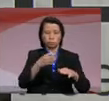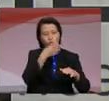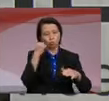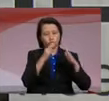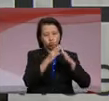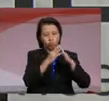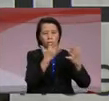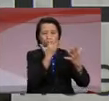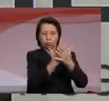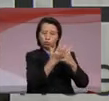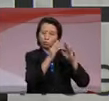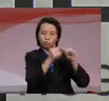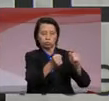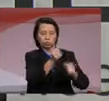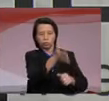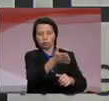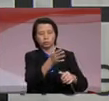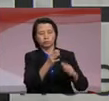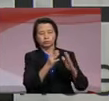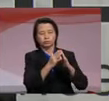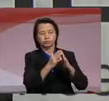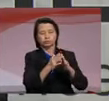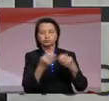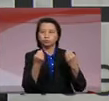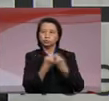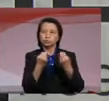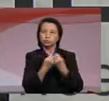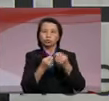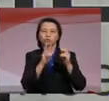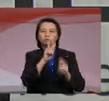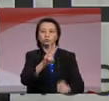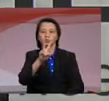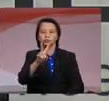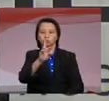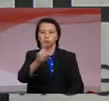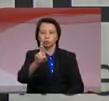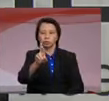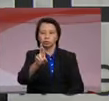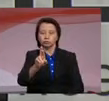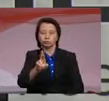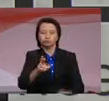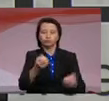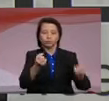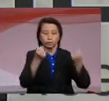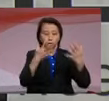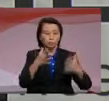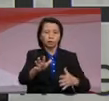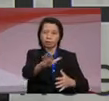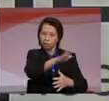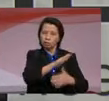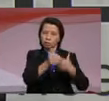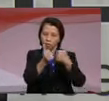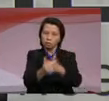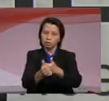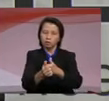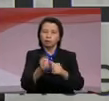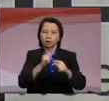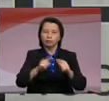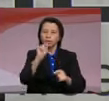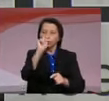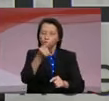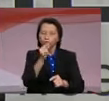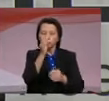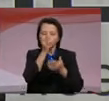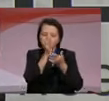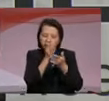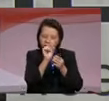quarantine. Jadi jumlah tersebut adalah lebih kurang 22,000. Ada kebanyakan dia patuh, tapi ada segelintir yang